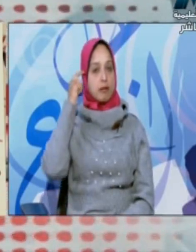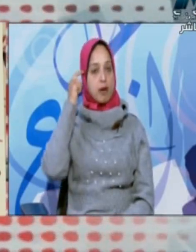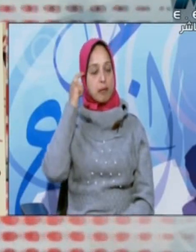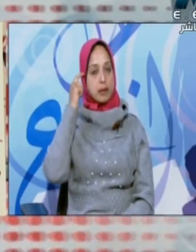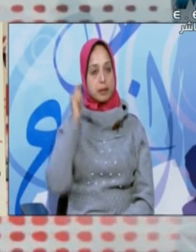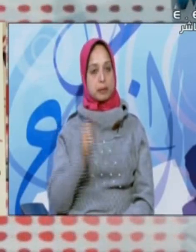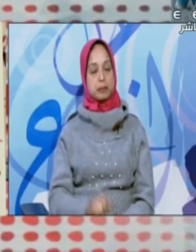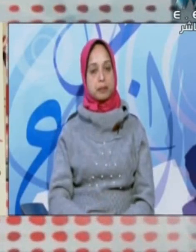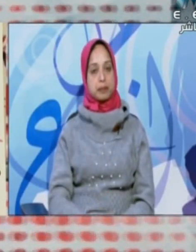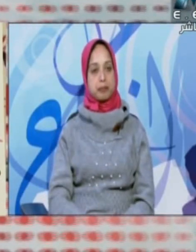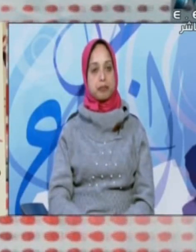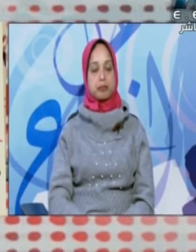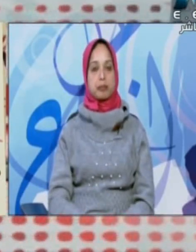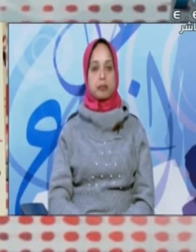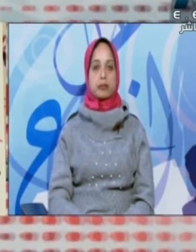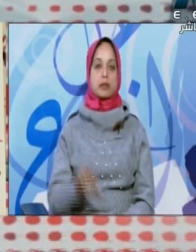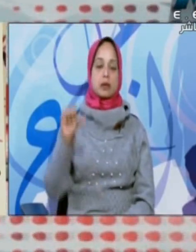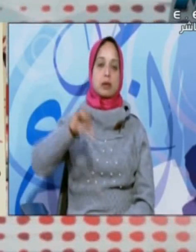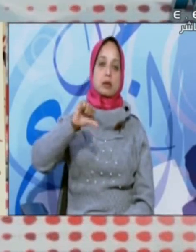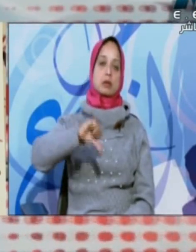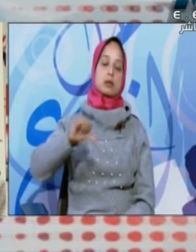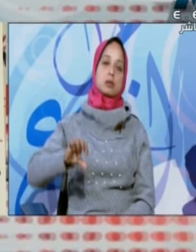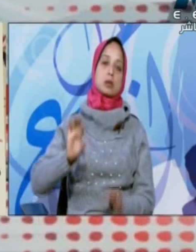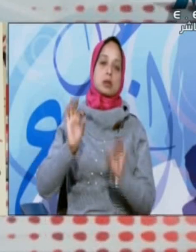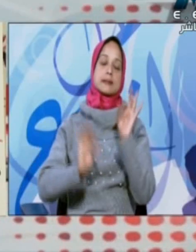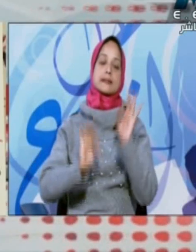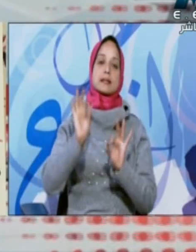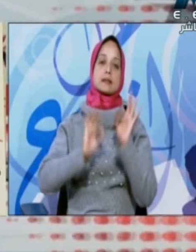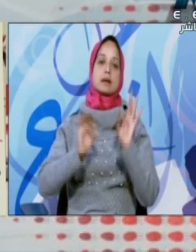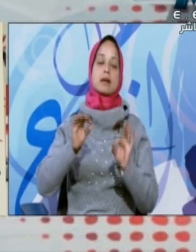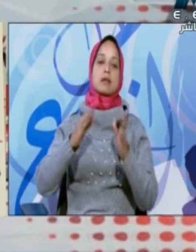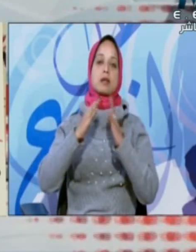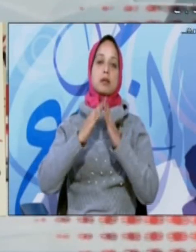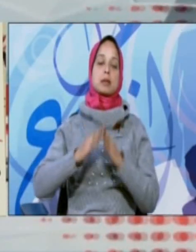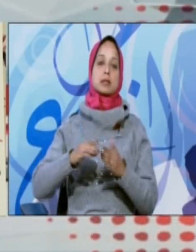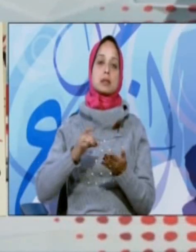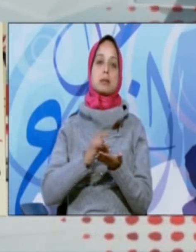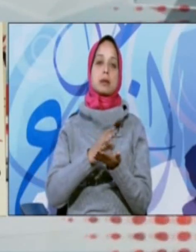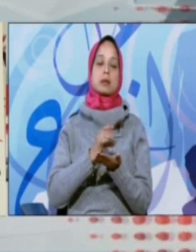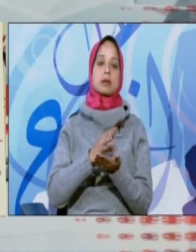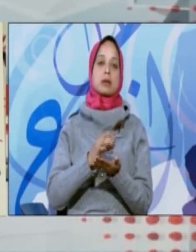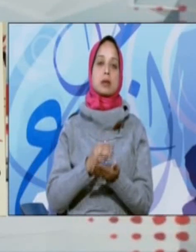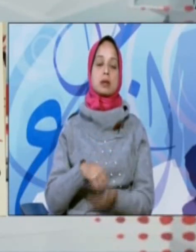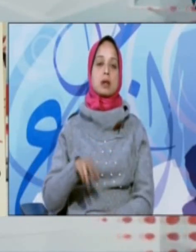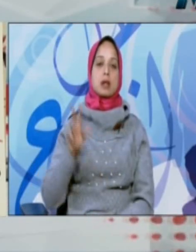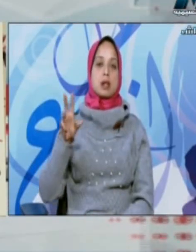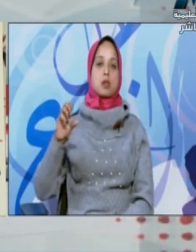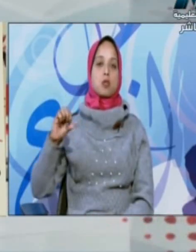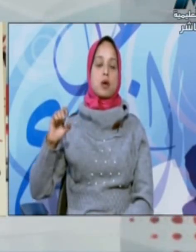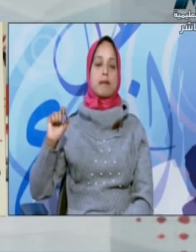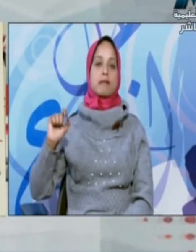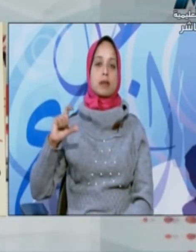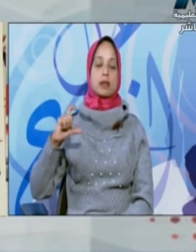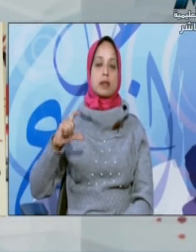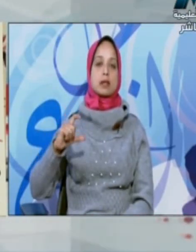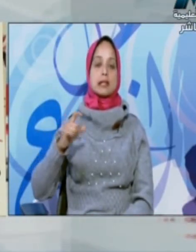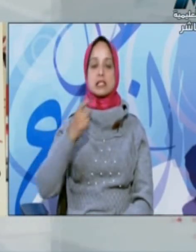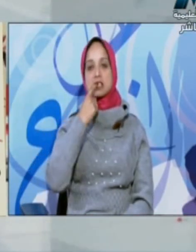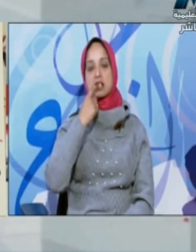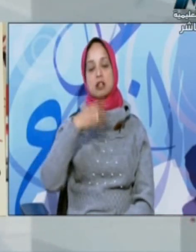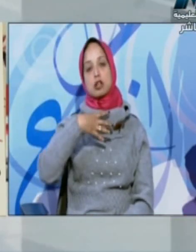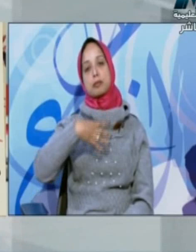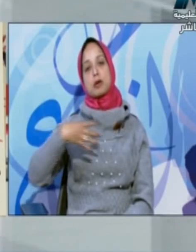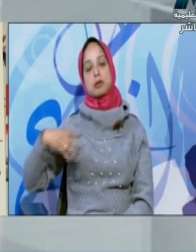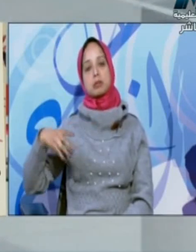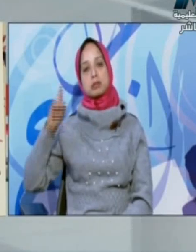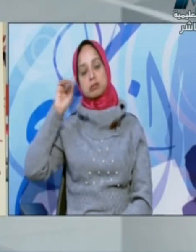تدهور الاوضاع السياسية في مصر بعد اقالة الوفد 1900 كام؟ 44. طب من غير التاريخ